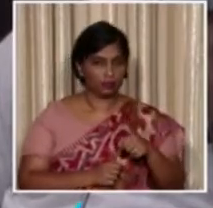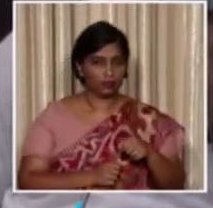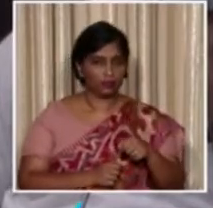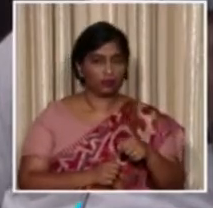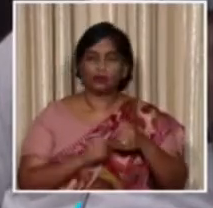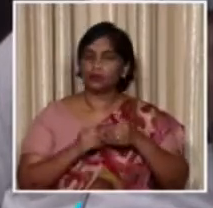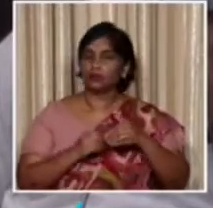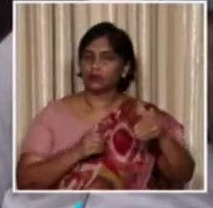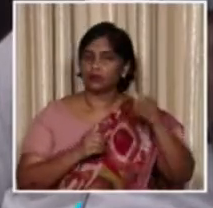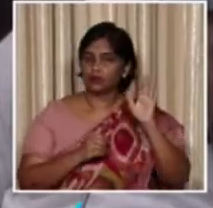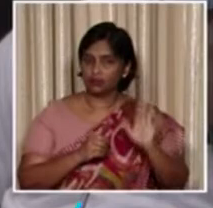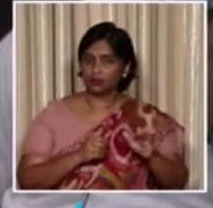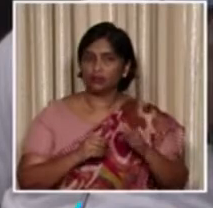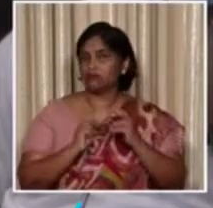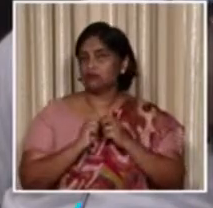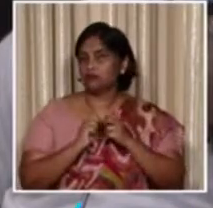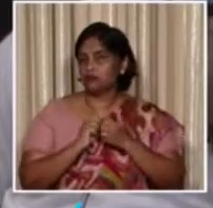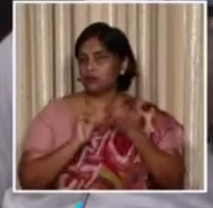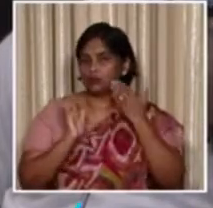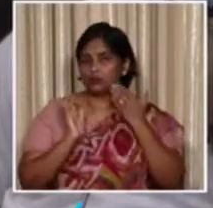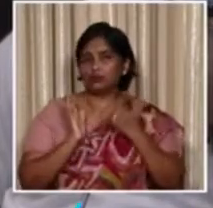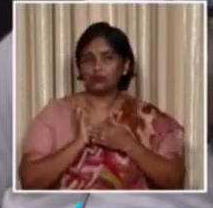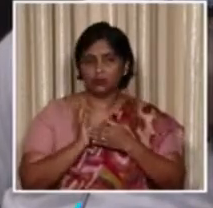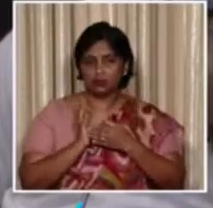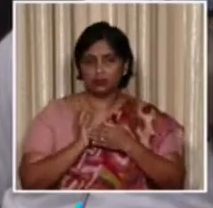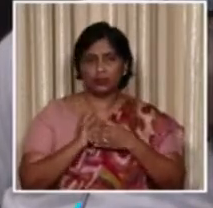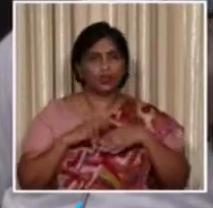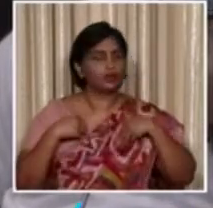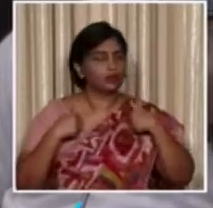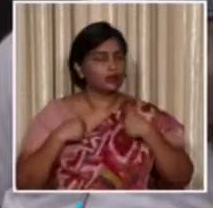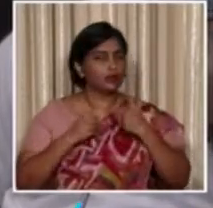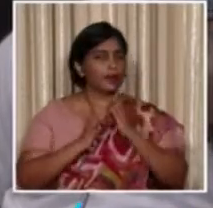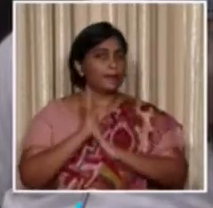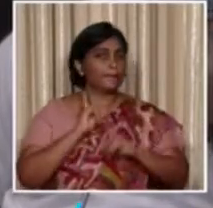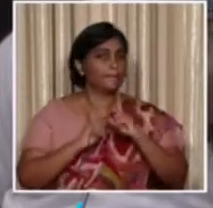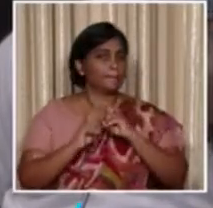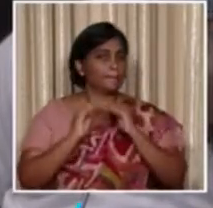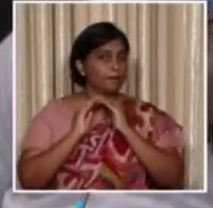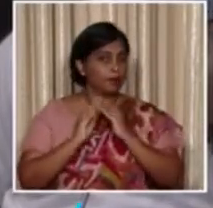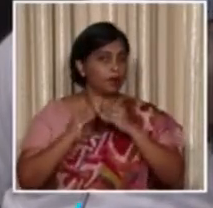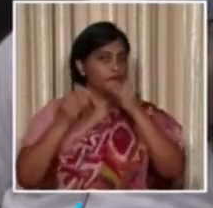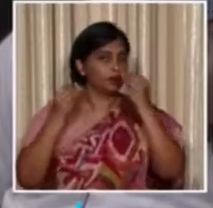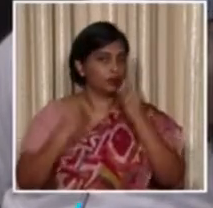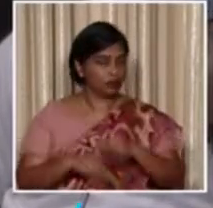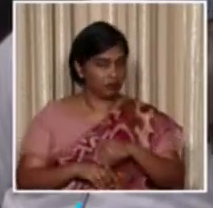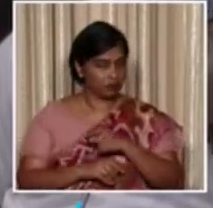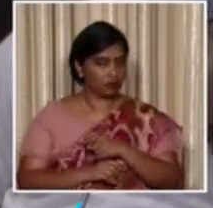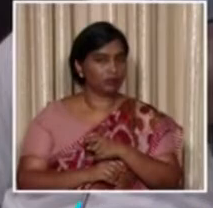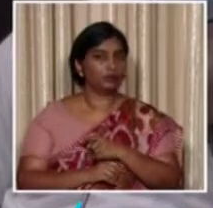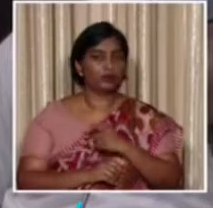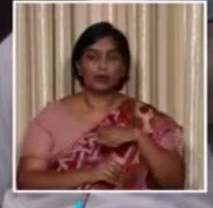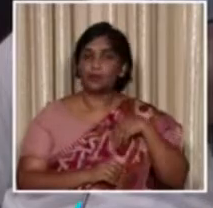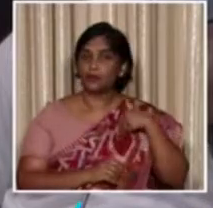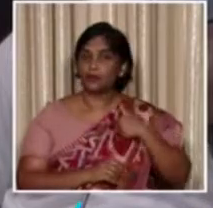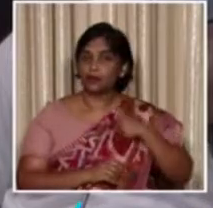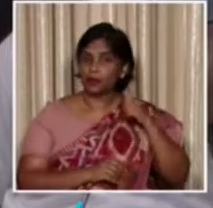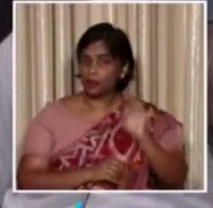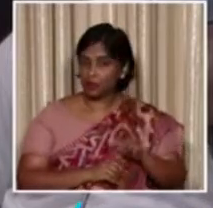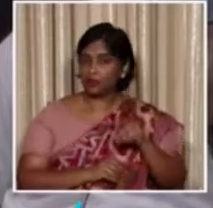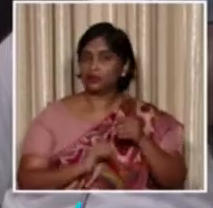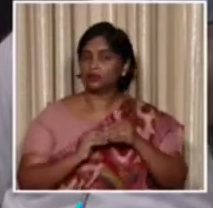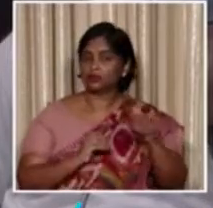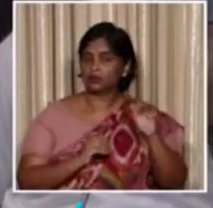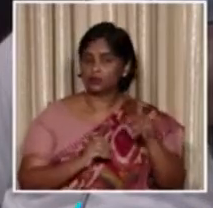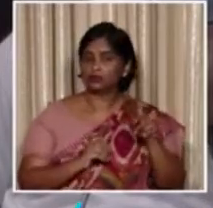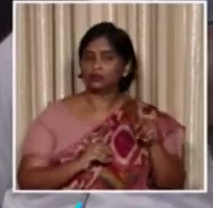ඇති වෙලා තිබෙන තත්වේදී සෞඛ්‍ය අමාත්‍යංශයේ කඩාවැටීම ප්‍රධාන වශයෙන් ඇති උනේ